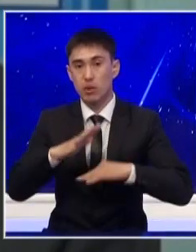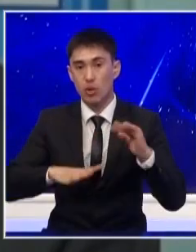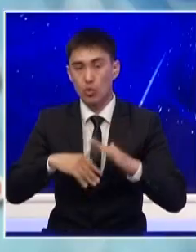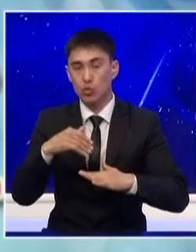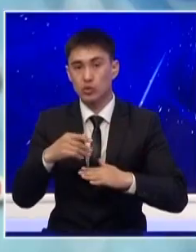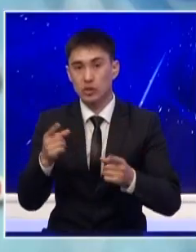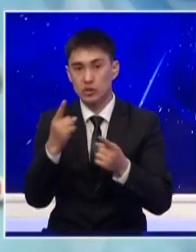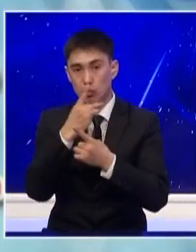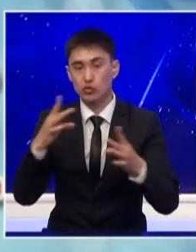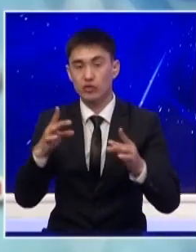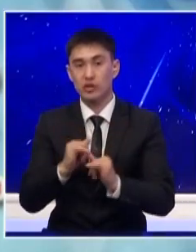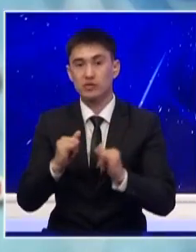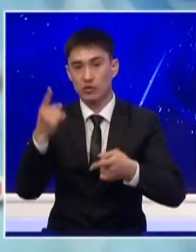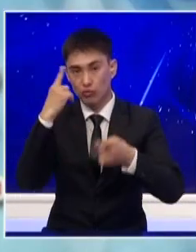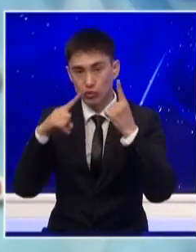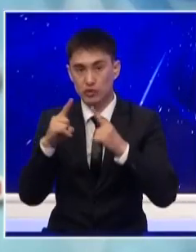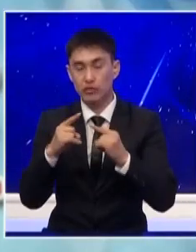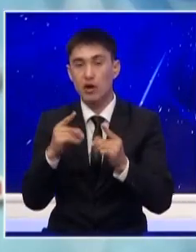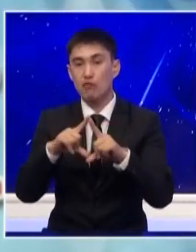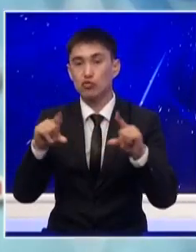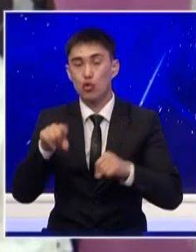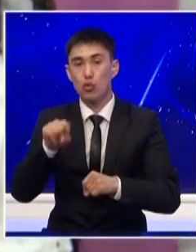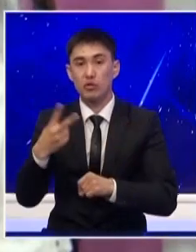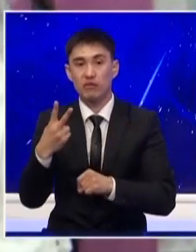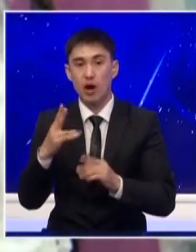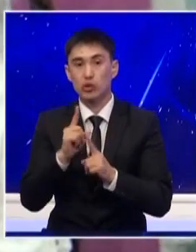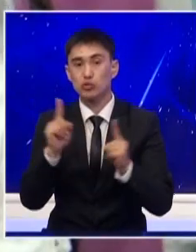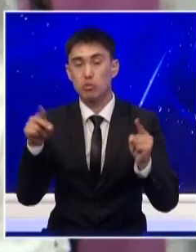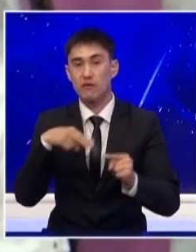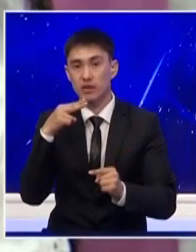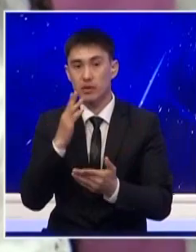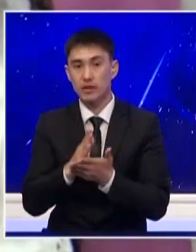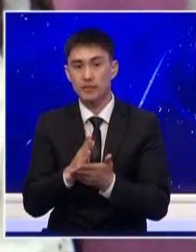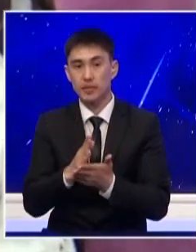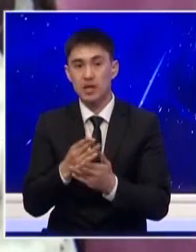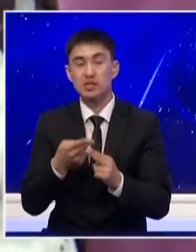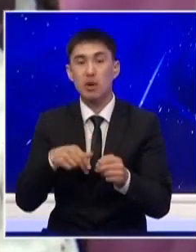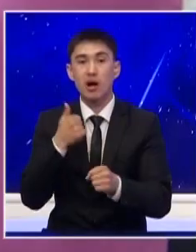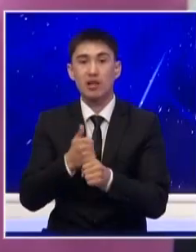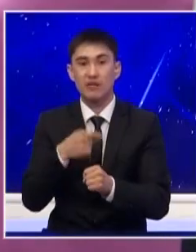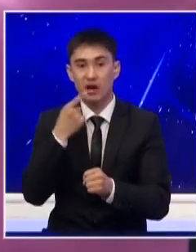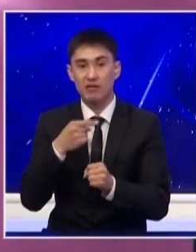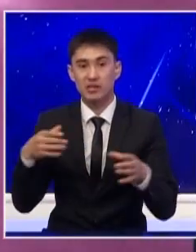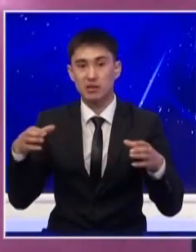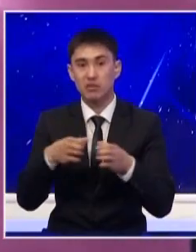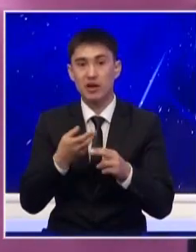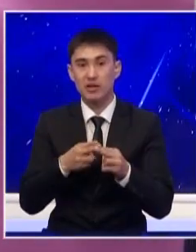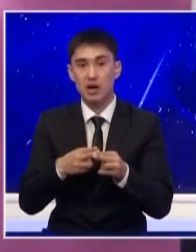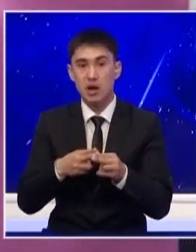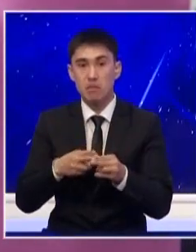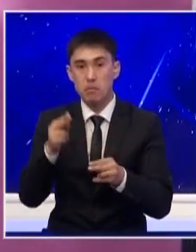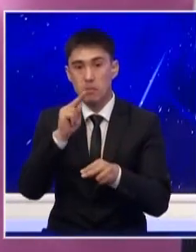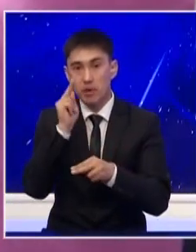искусства. Развитию творческого потенциала в стенах школы номер 2 уделяют особое внимание. Но самое главное, говорят собравшиеся, это